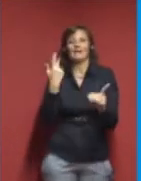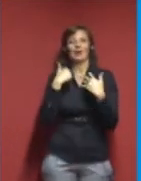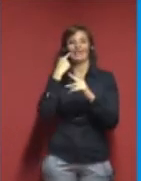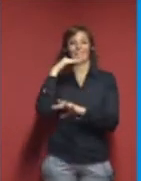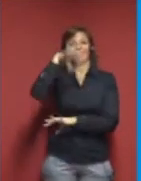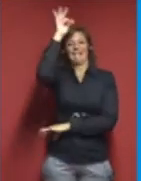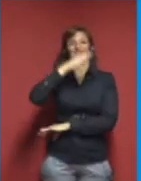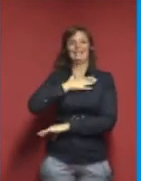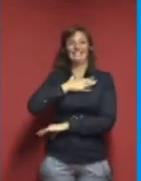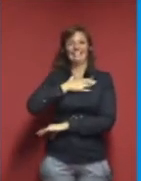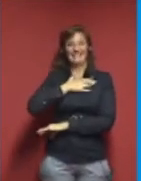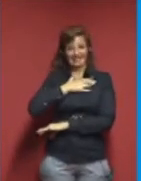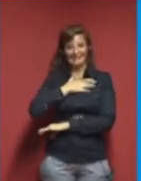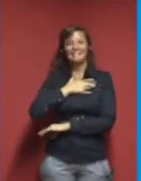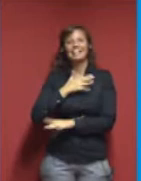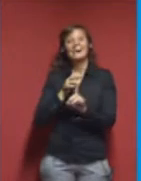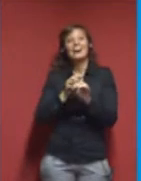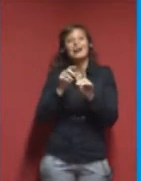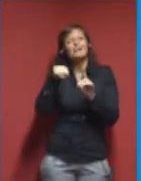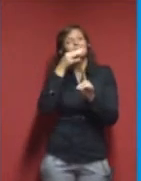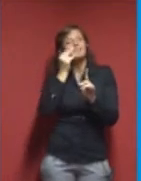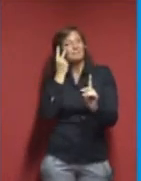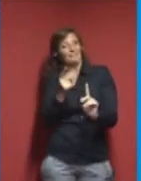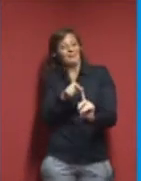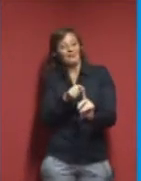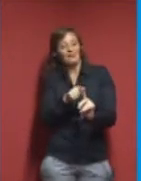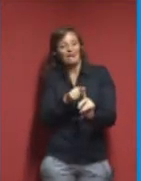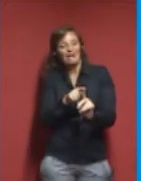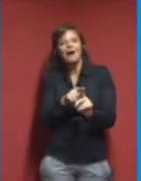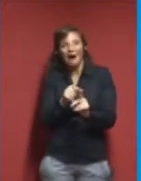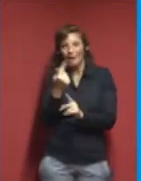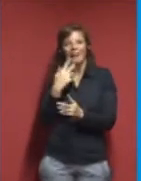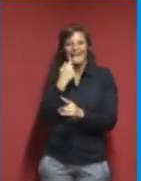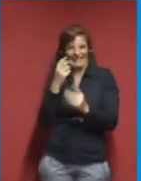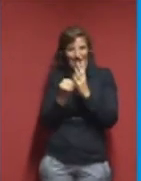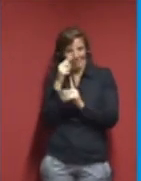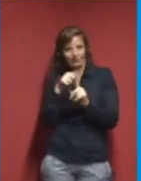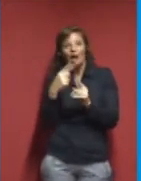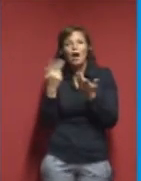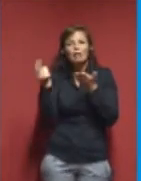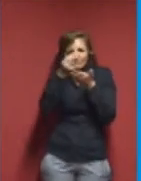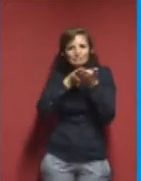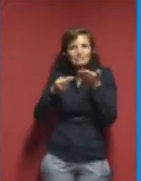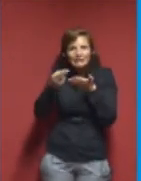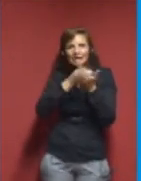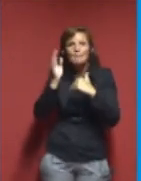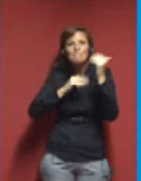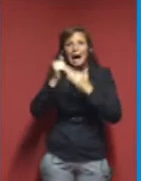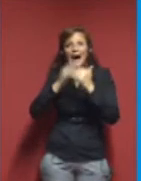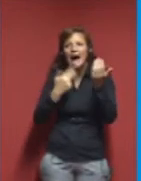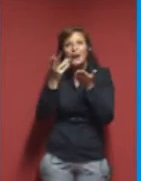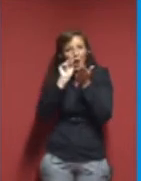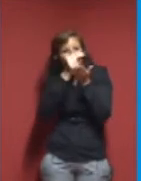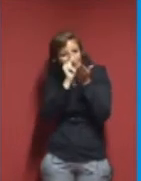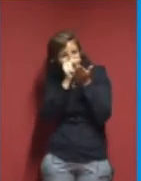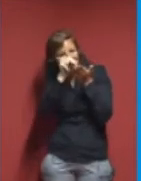preferite, e potete vedere che appunto la persona l'ha disegnato proprio di suo pugno